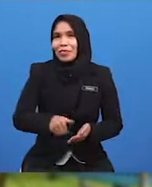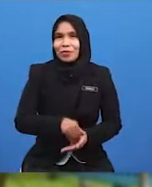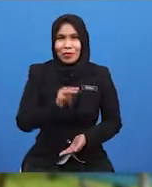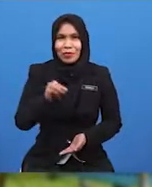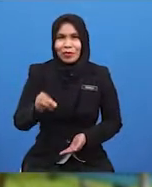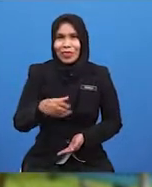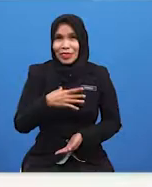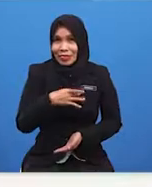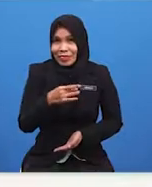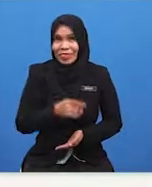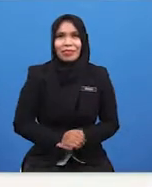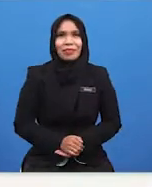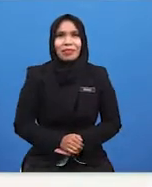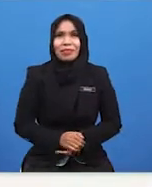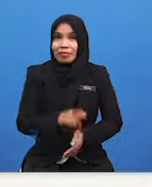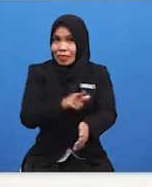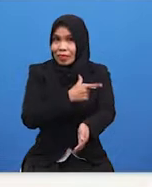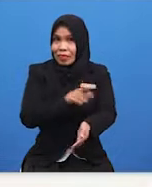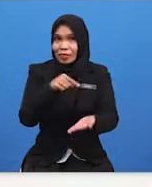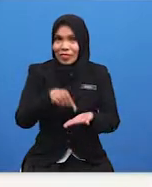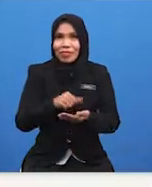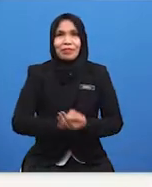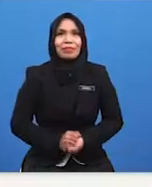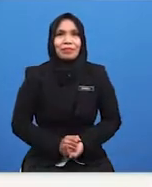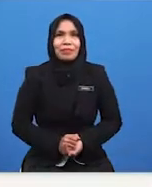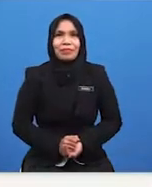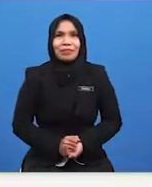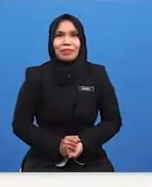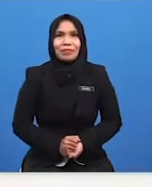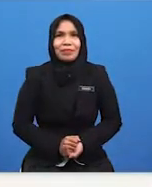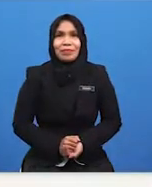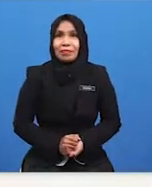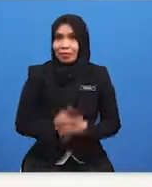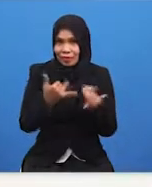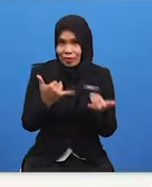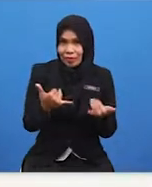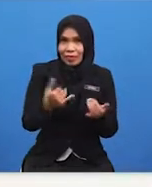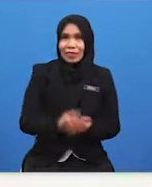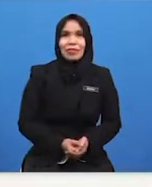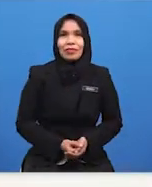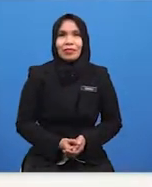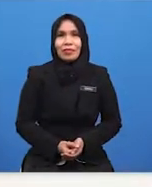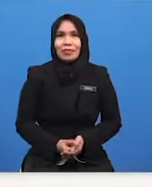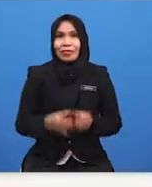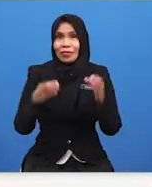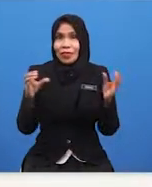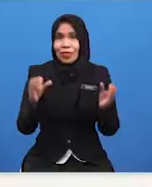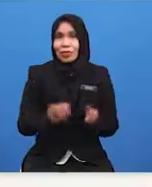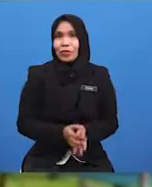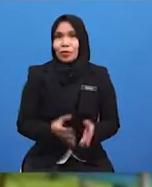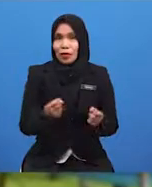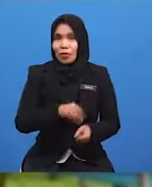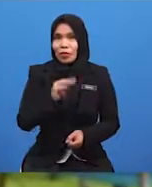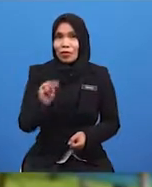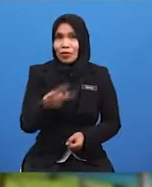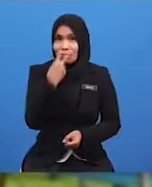akan lagu ini Ken ah kini cegah Endak murid-murid lihatin lirik lagu ini